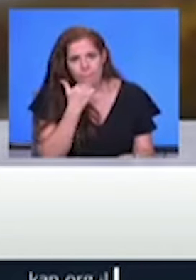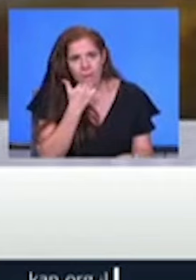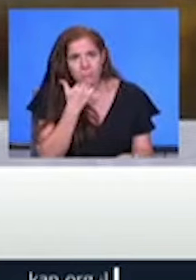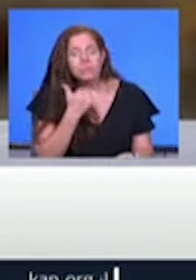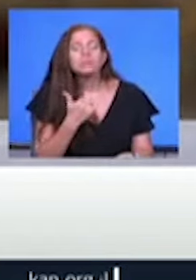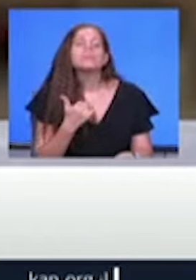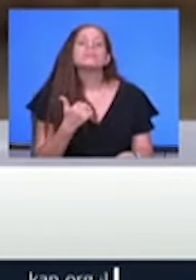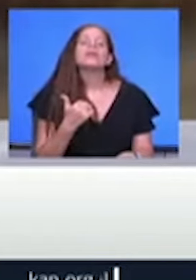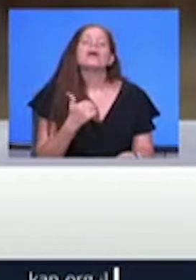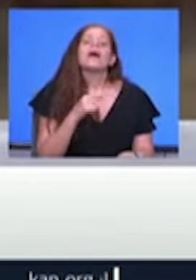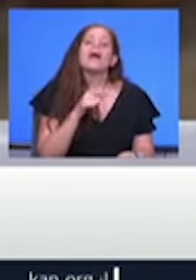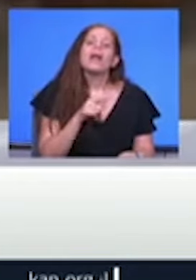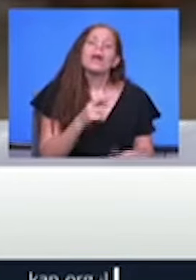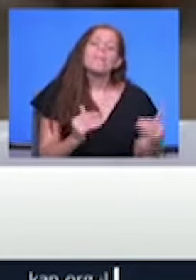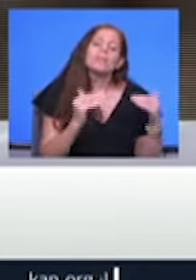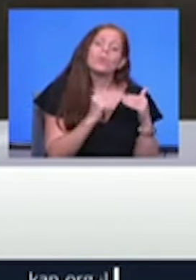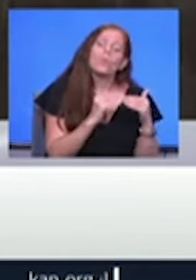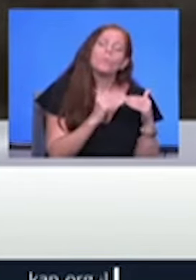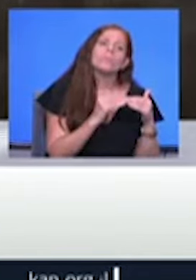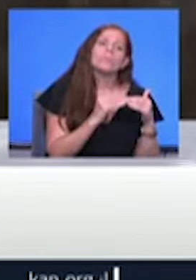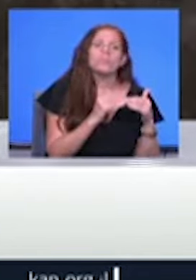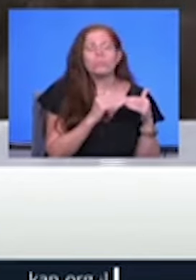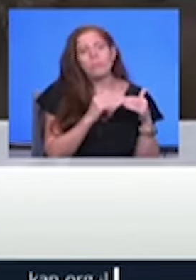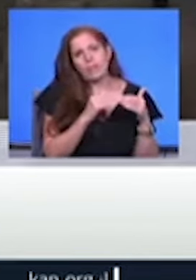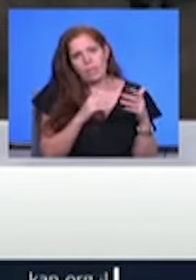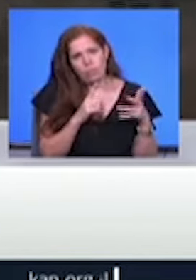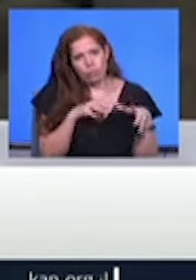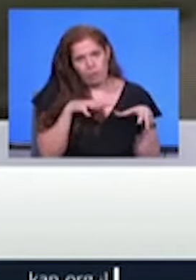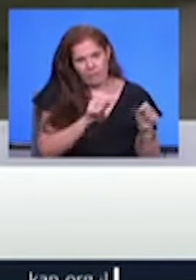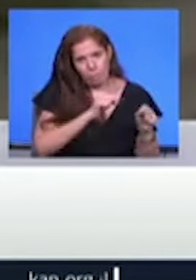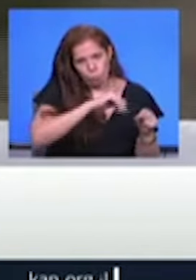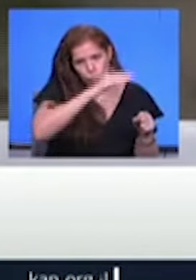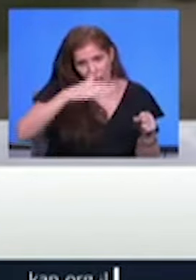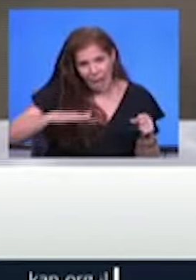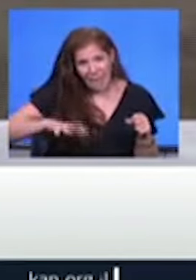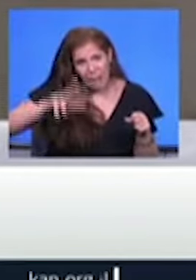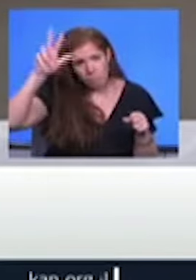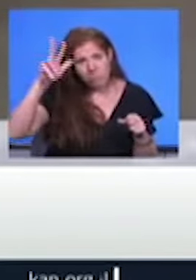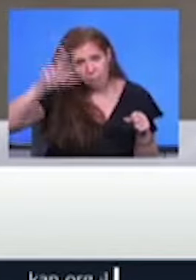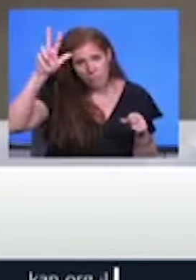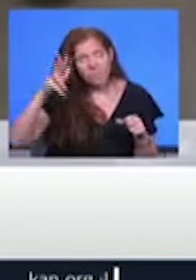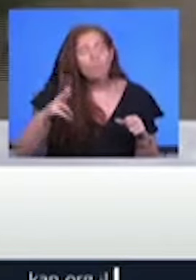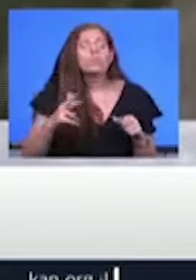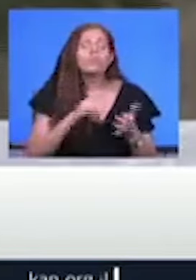הנגב, אלא בתיאום עם חיזבאללה בגזרת הצפון של כיבוש הגליל, וזירות